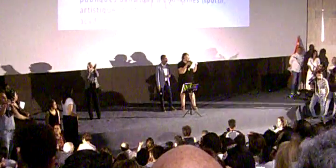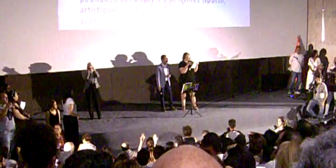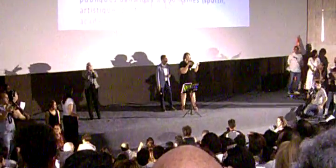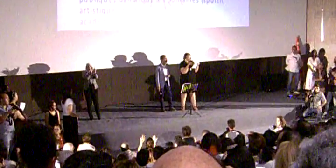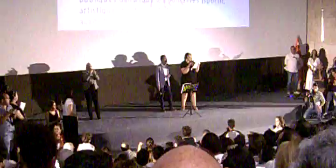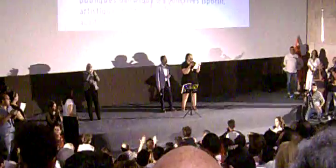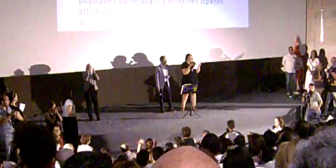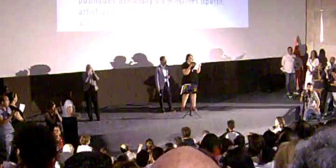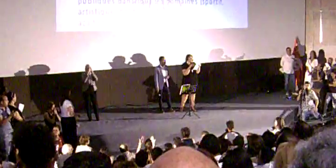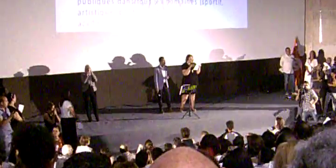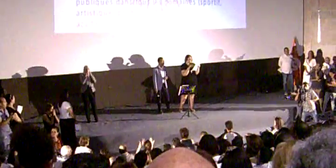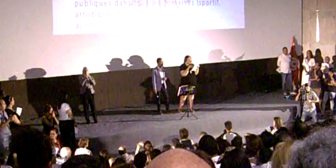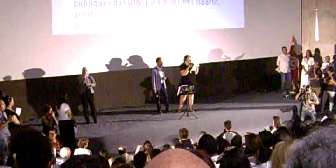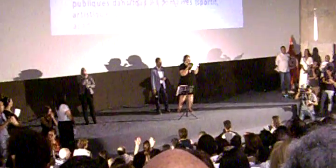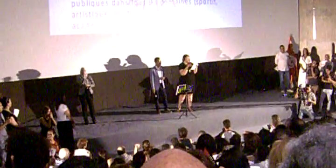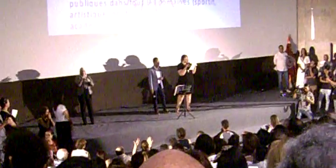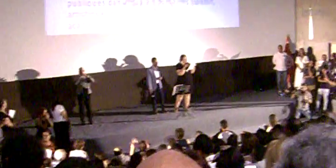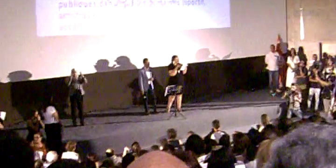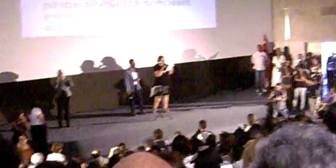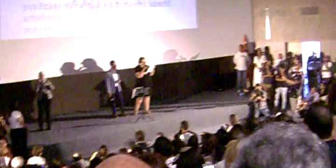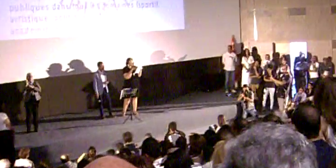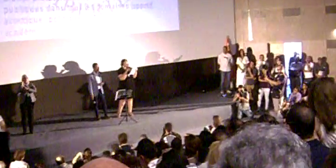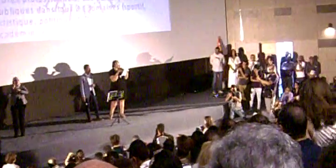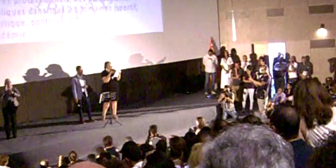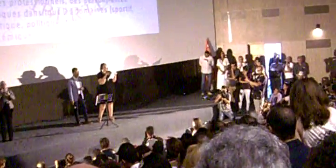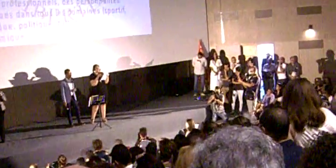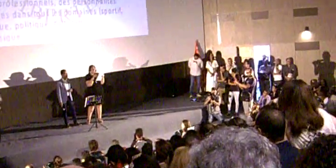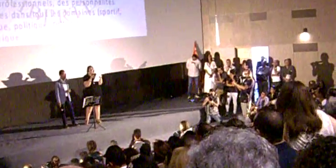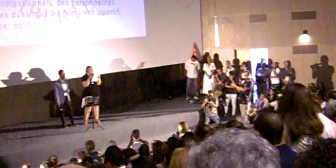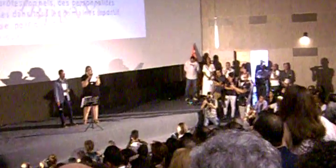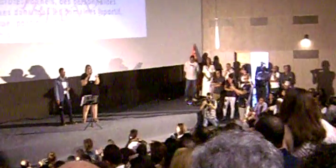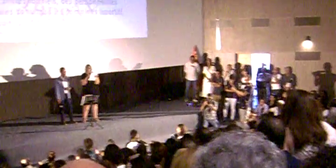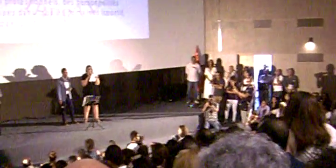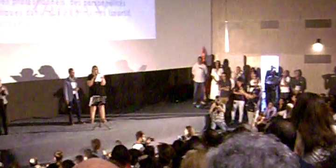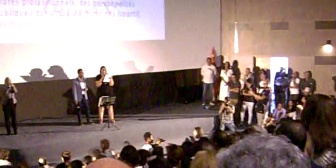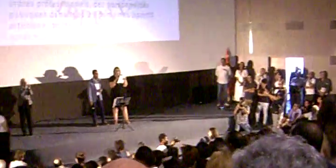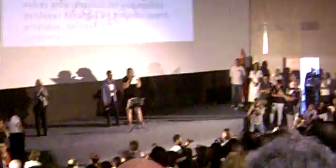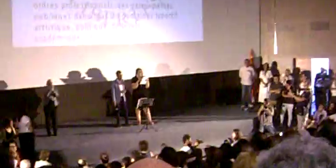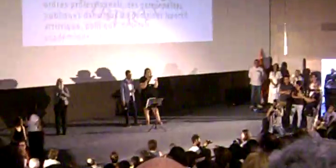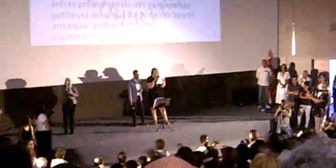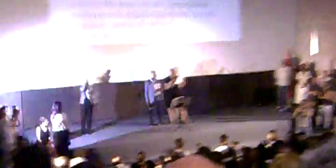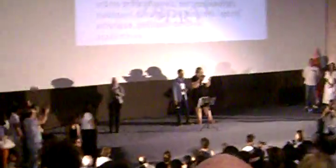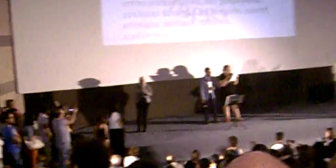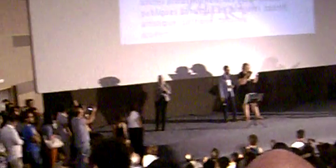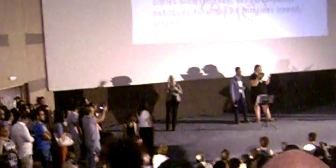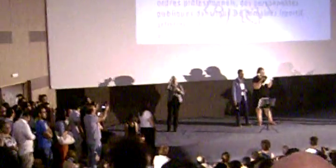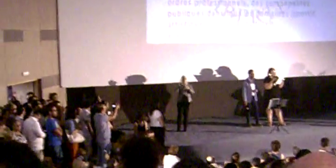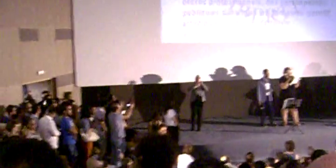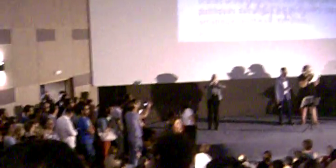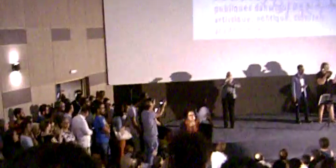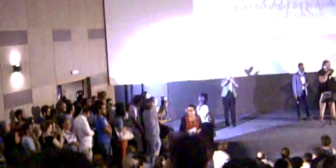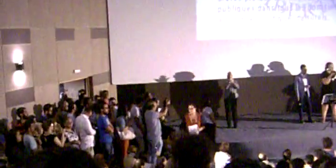التونسيين للتعريف بمحتوى التقرير وندوات تنظمها الرابطة التونسية للدفاع عن حقوق الإنسان لتكوين